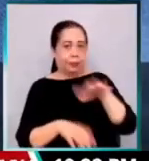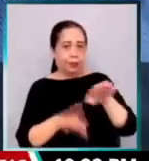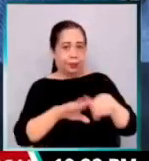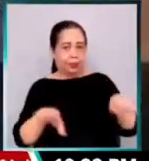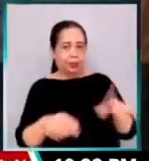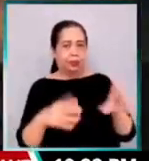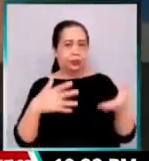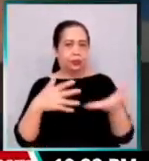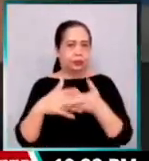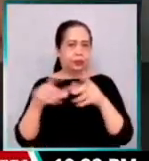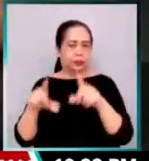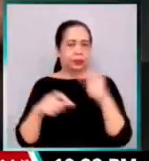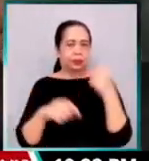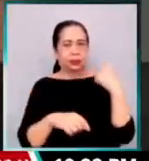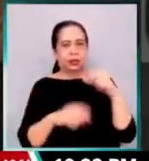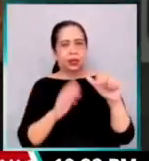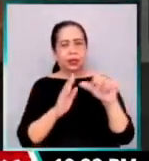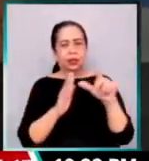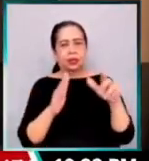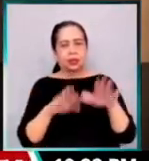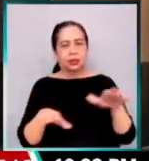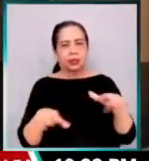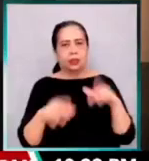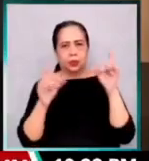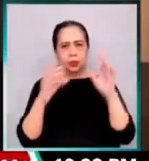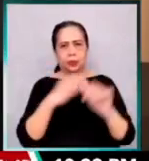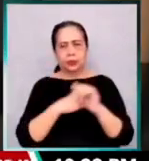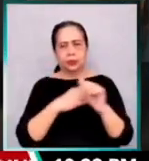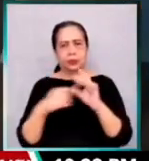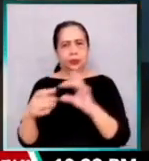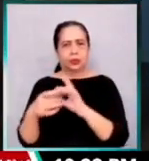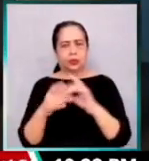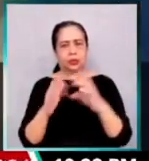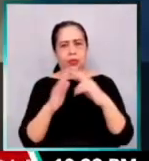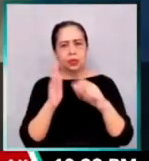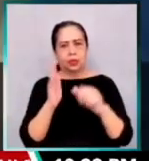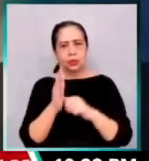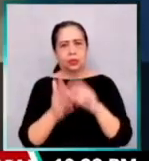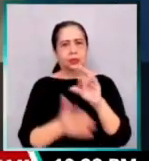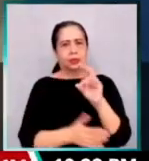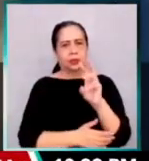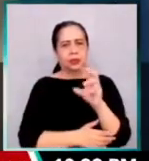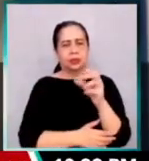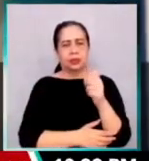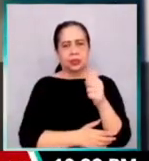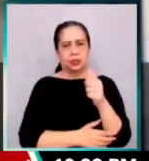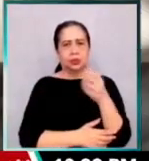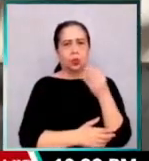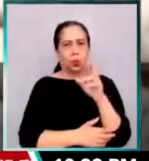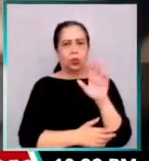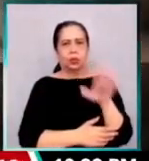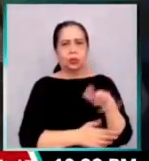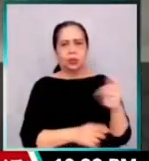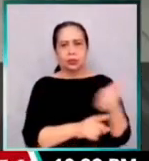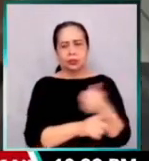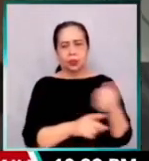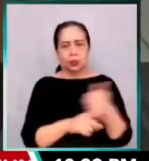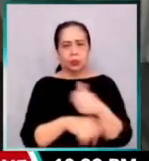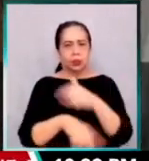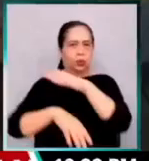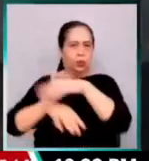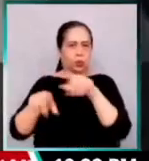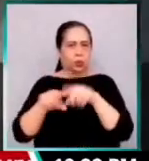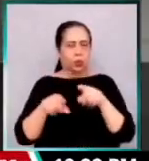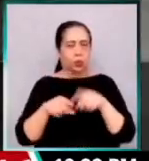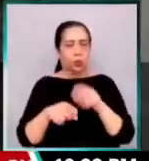ng paglabag sa Anti-Child Endangerment in Relation to Republic Act 7610 o Child Abuse. Ipinatawag din ang may-ari ng junk shop